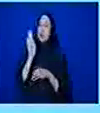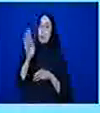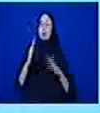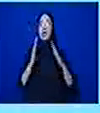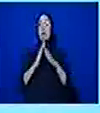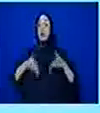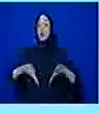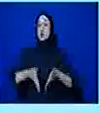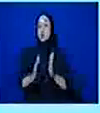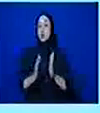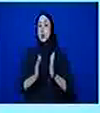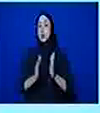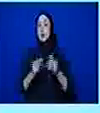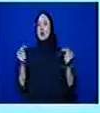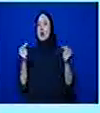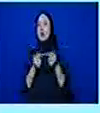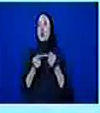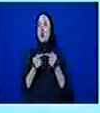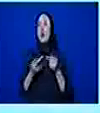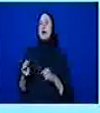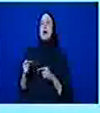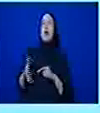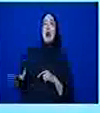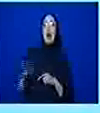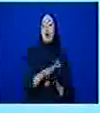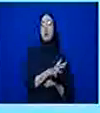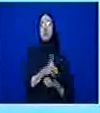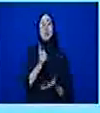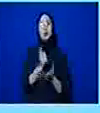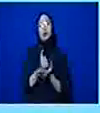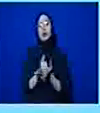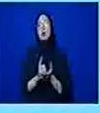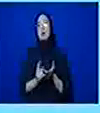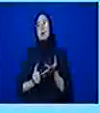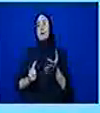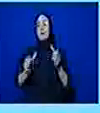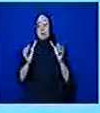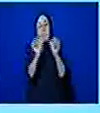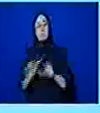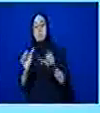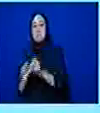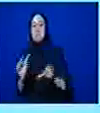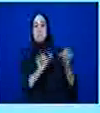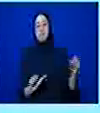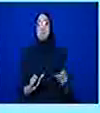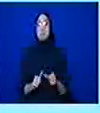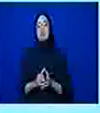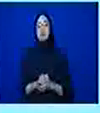infrastruktur yang berkaitan dengan laut ini kita benahi secara besar-besaran. Tol laut